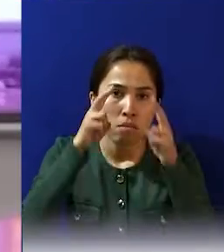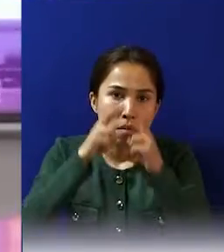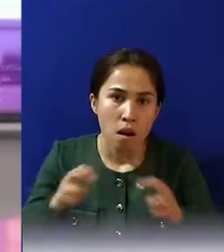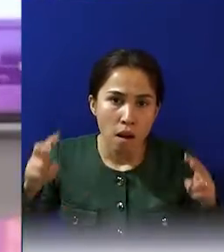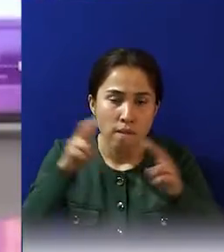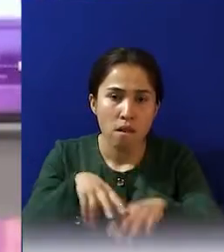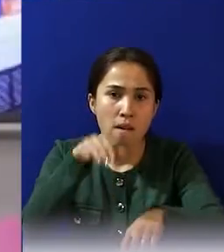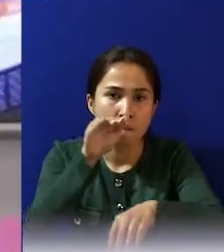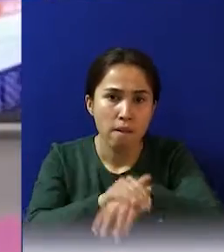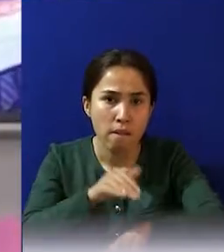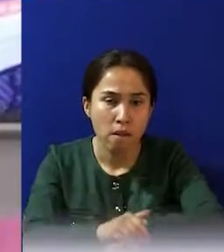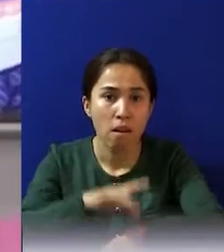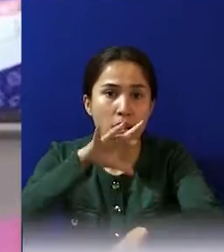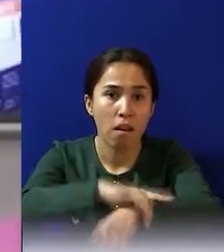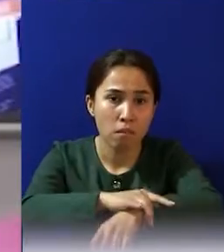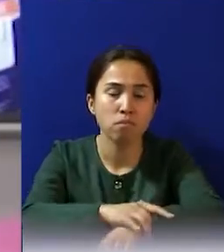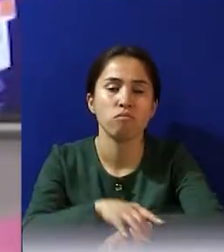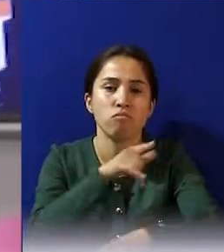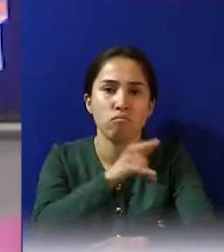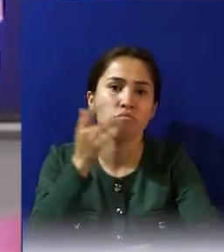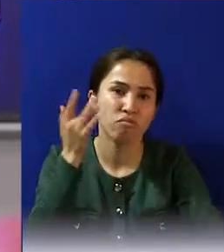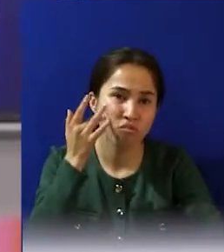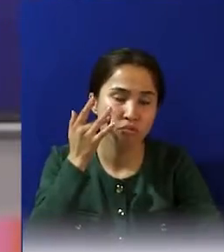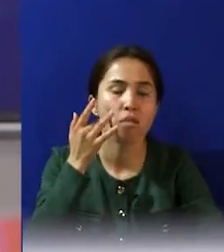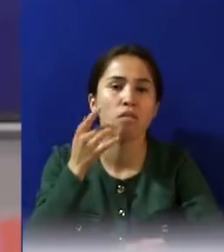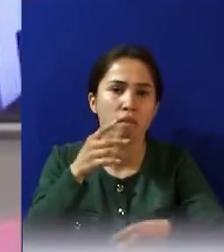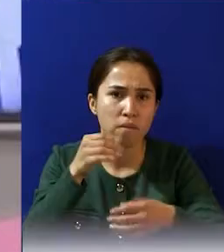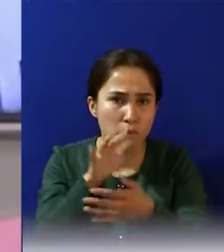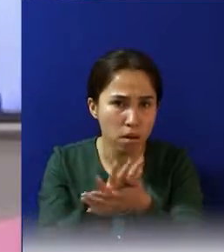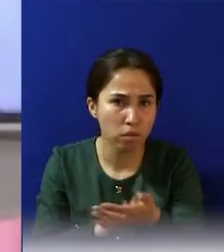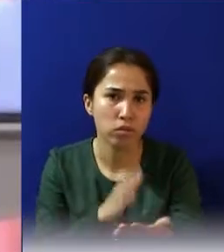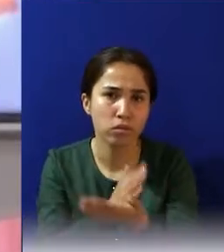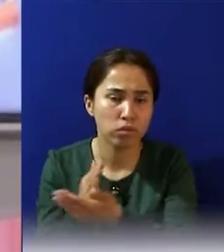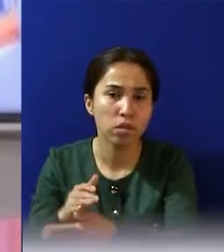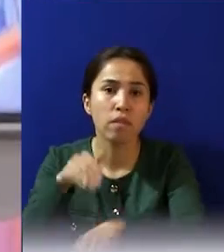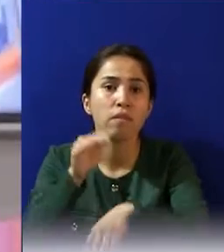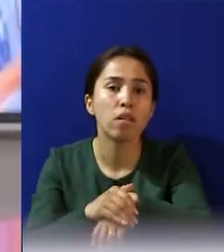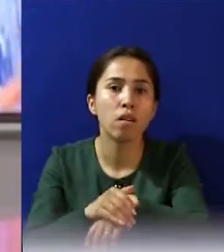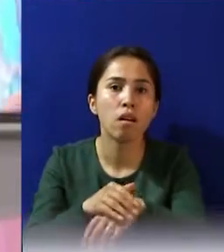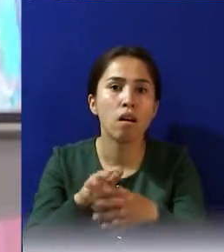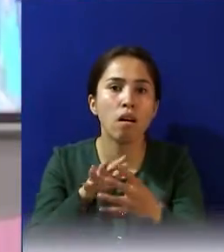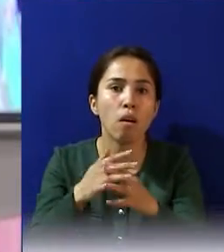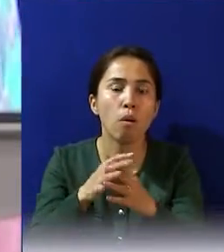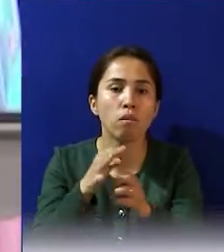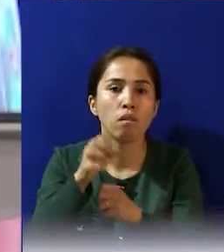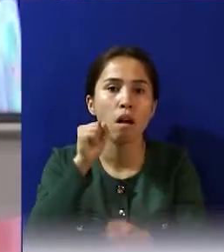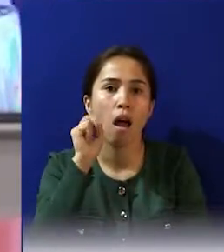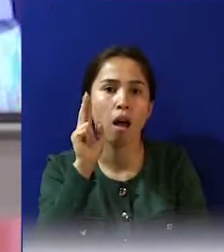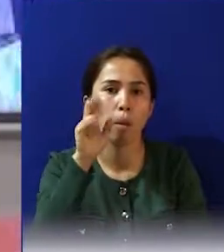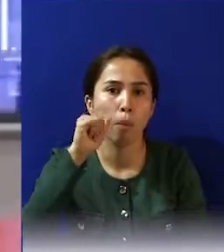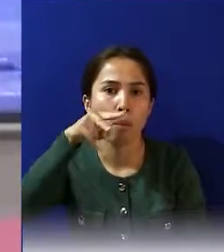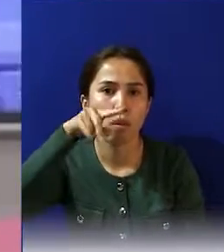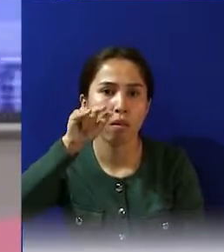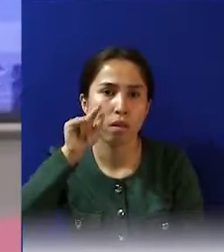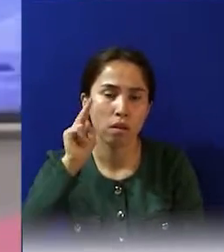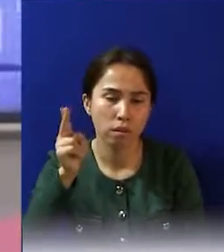пресечение таких фактов, они все же имеют место быть. Больше всего таких фактов приходится на Акбулымский сельский округ. И это при том,